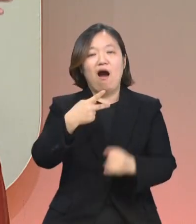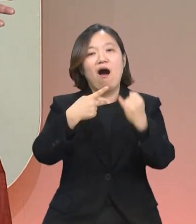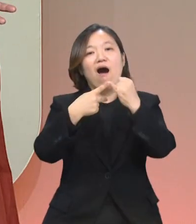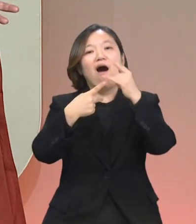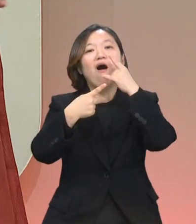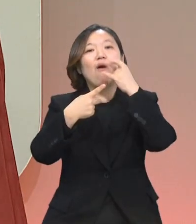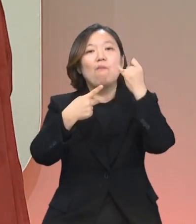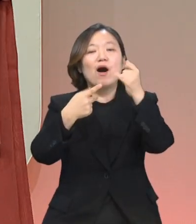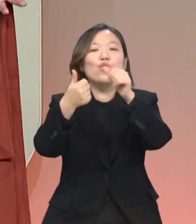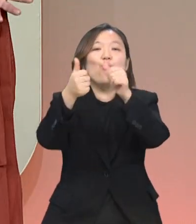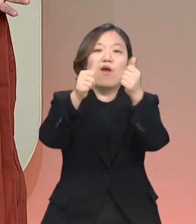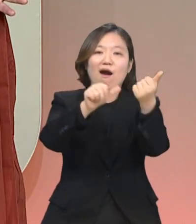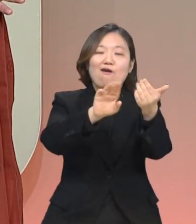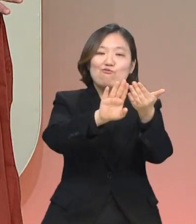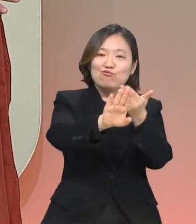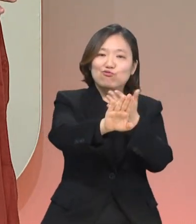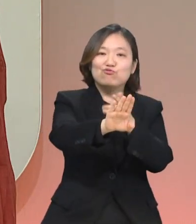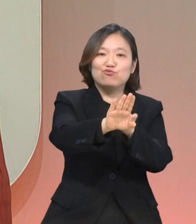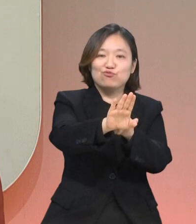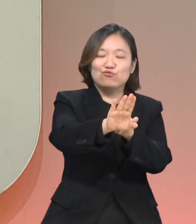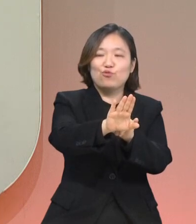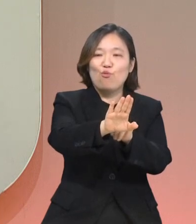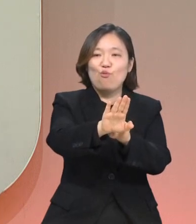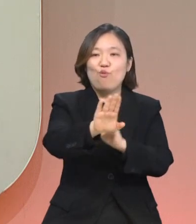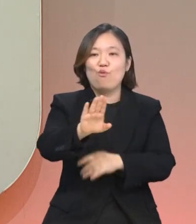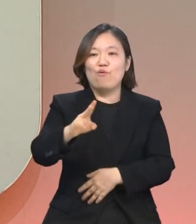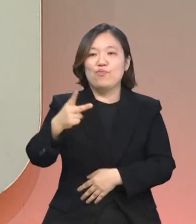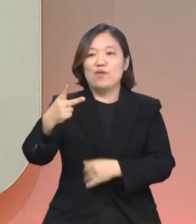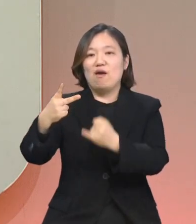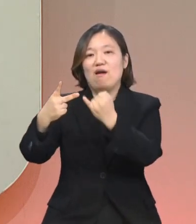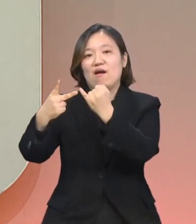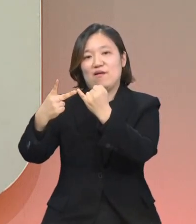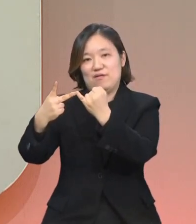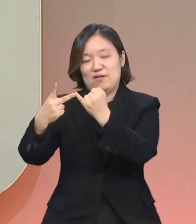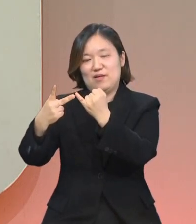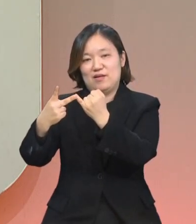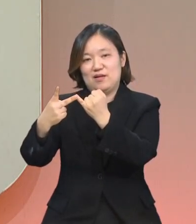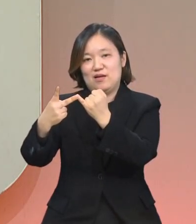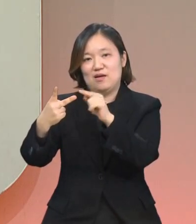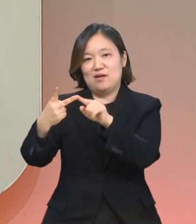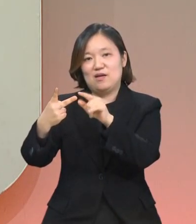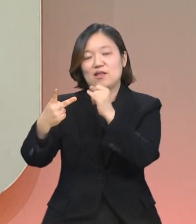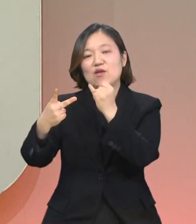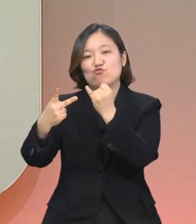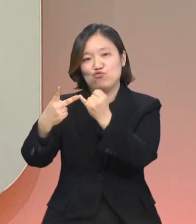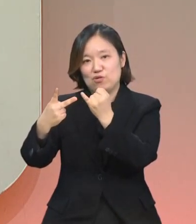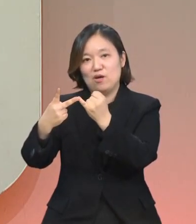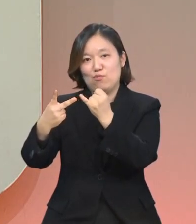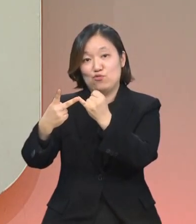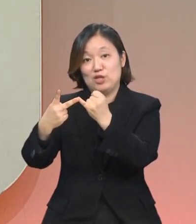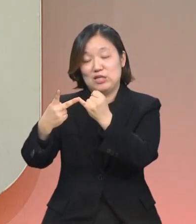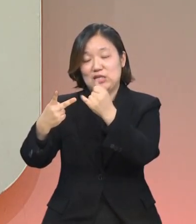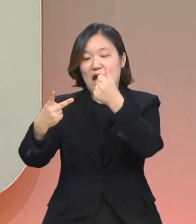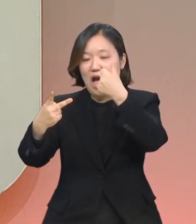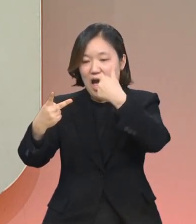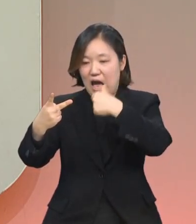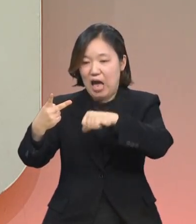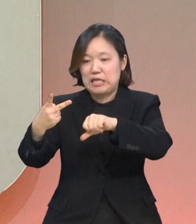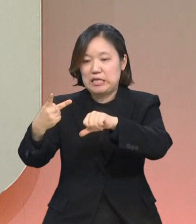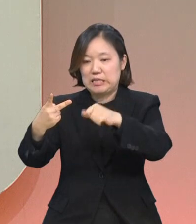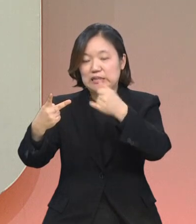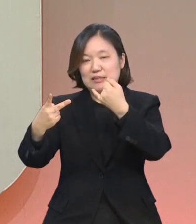이제 세상을 떠나셨겠죠 세상을 떠나시고 그 후에 둘째 그